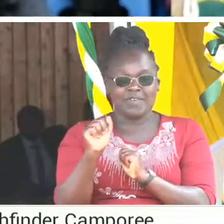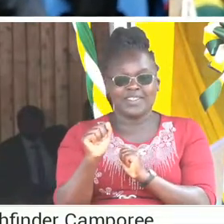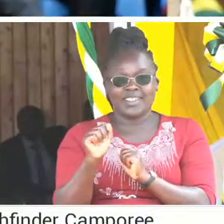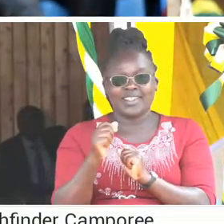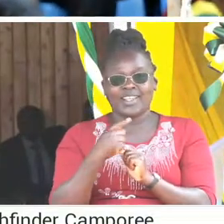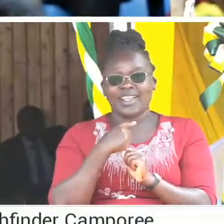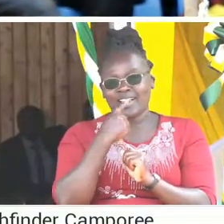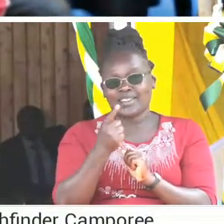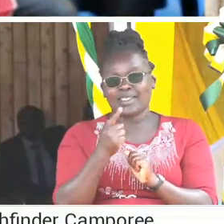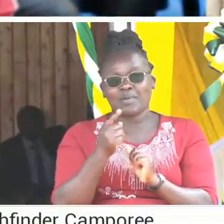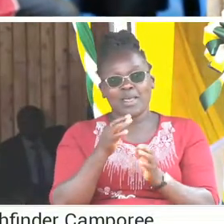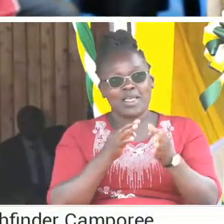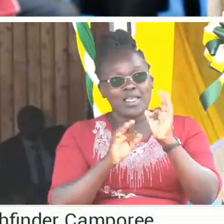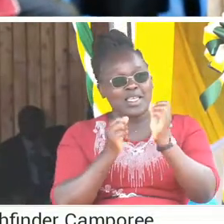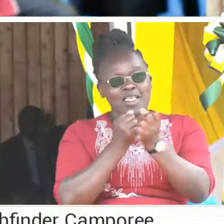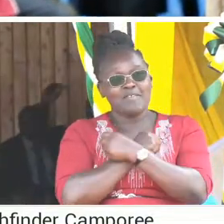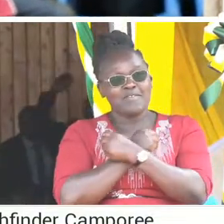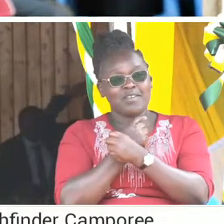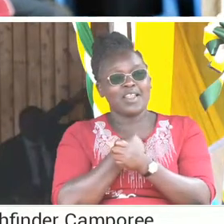kuja. Mtoto akasema,